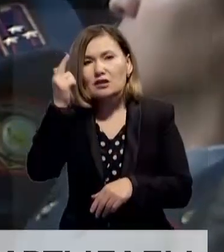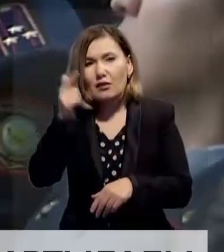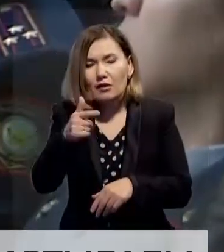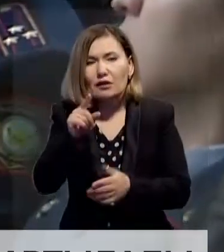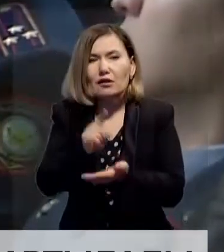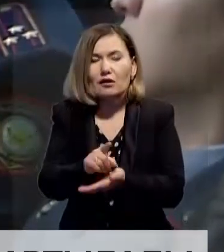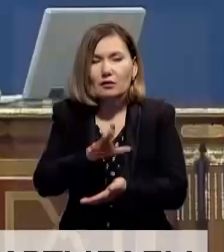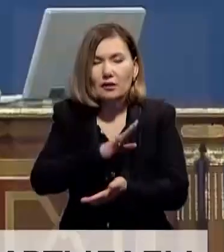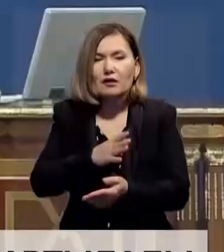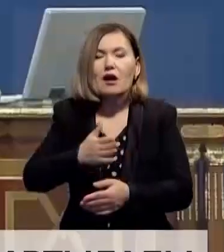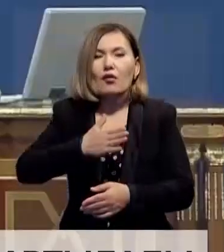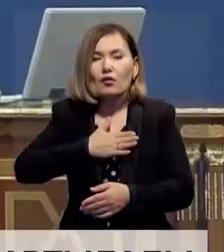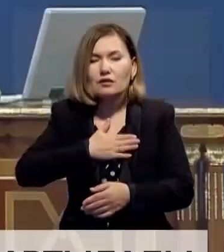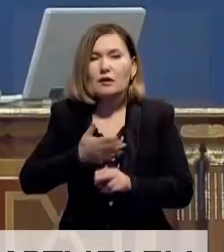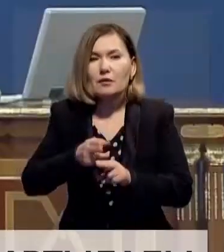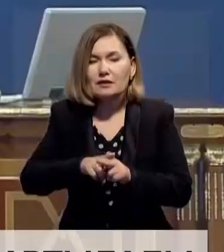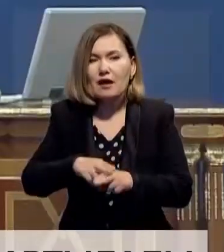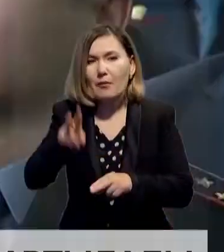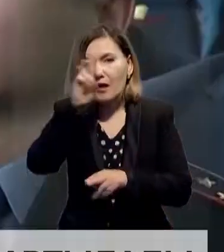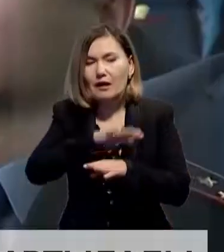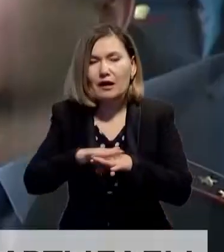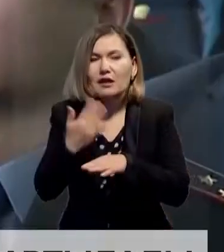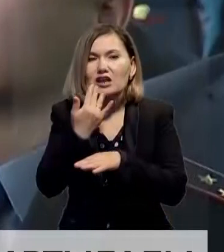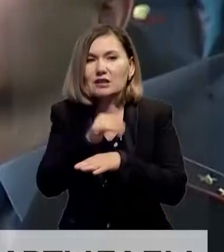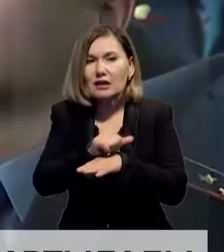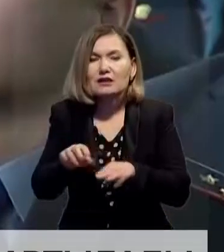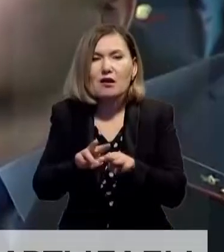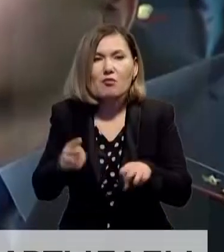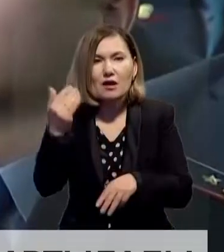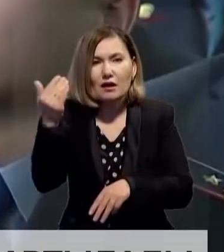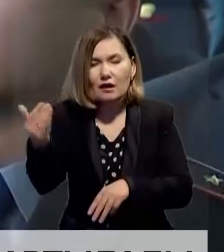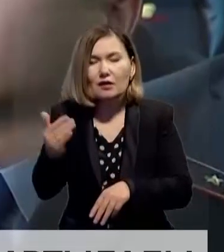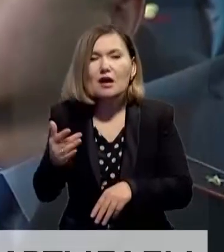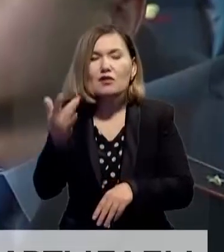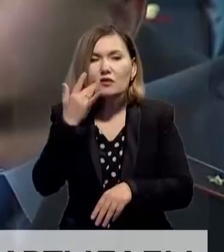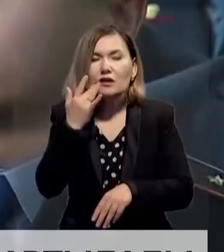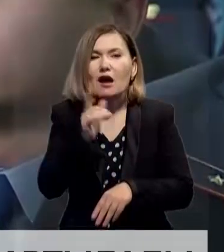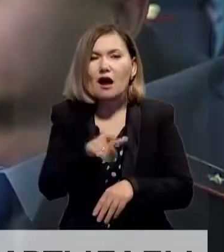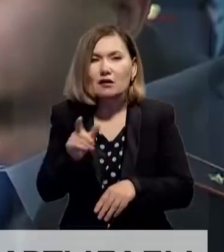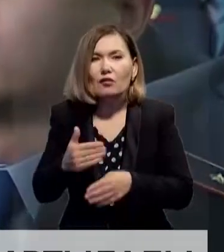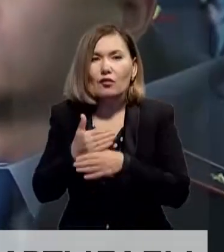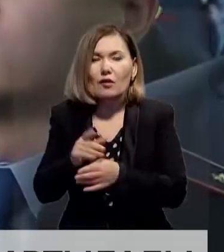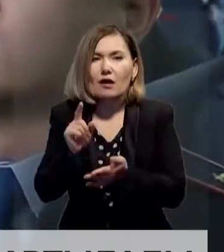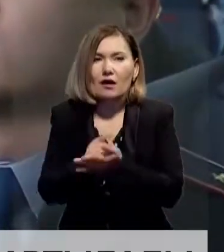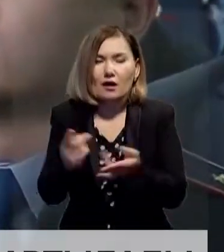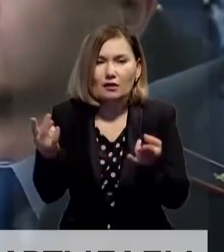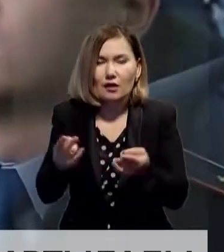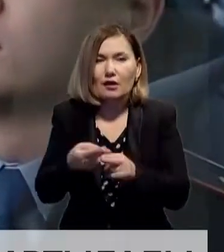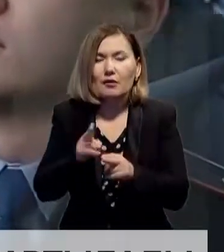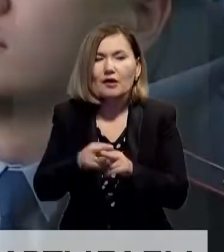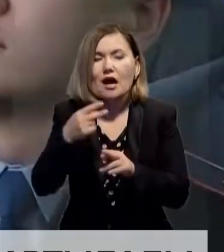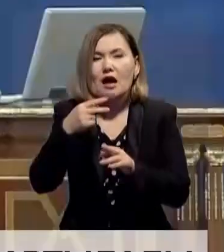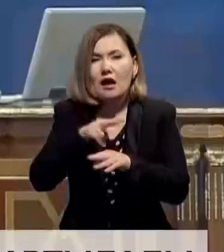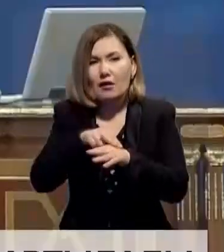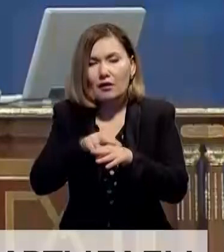бар. Енді мемлекетіміз, яғни сыртқы істер министрлігі, оларға барынша көмектесу қажет. Ал ішкі